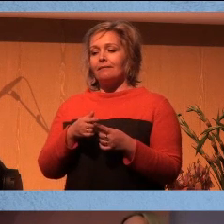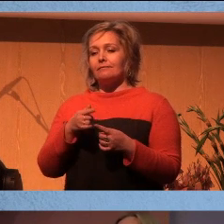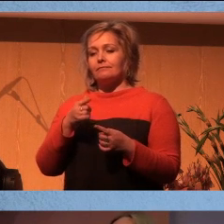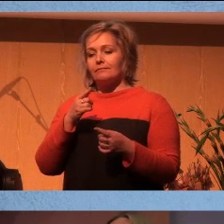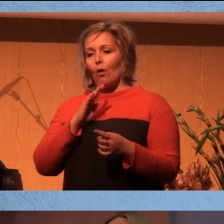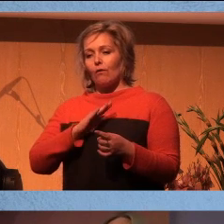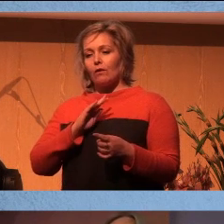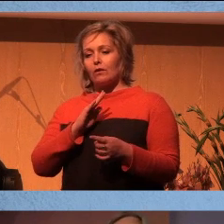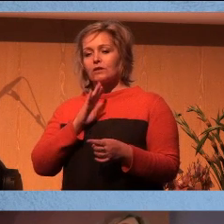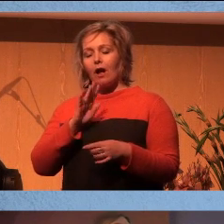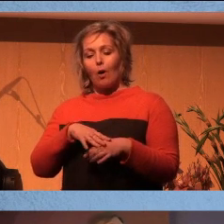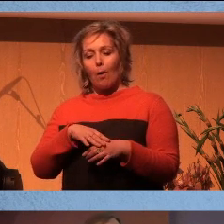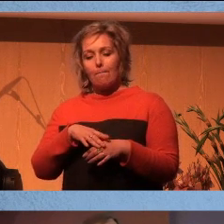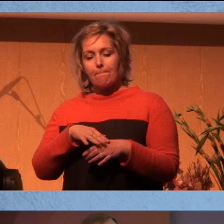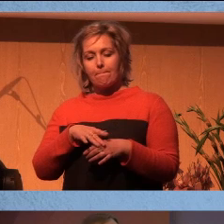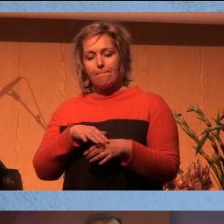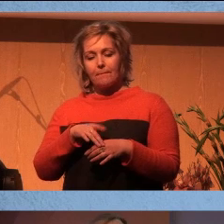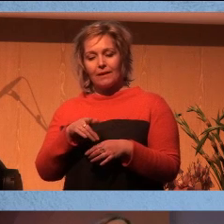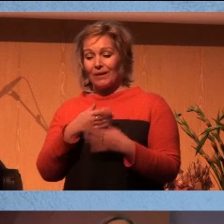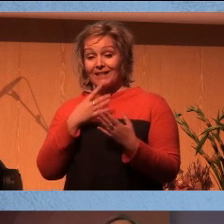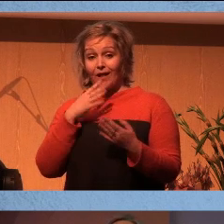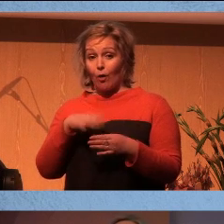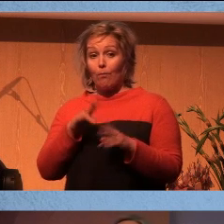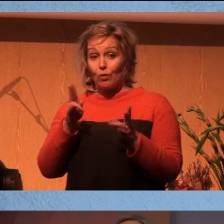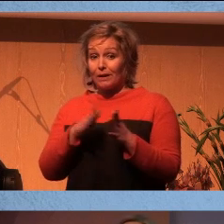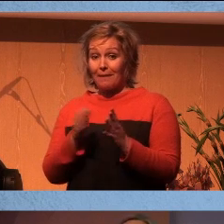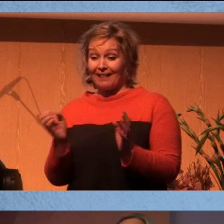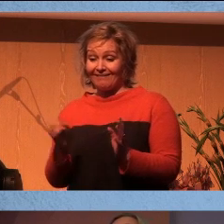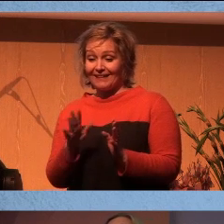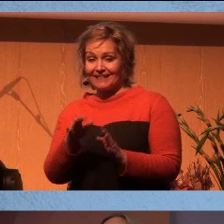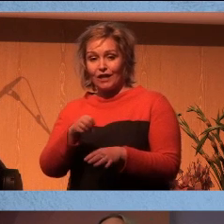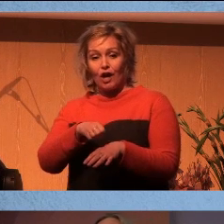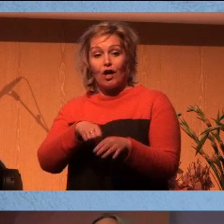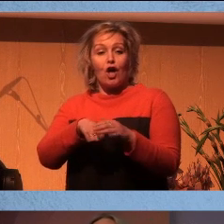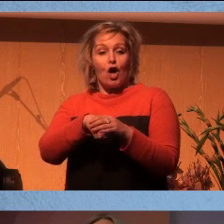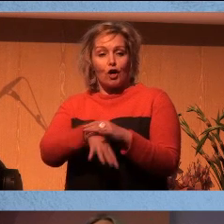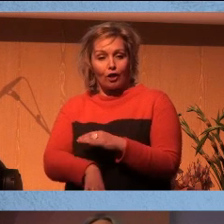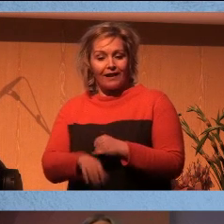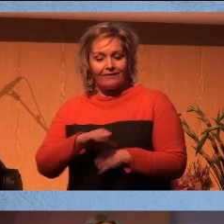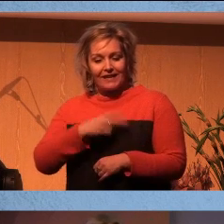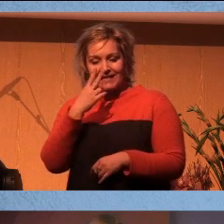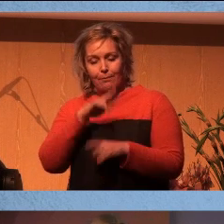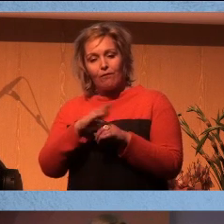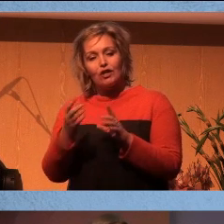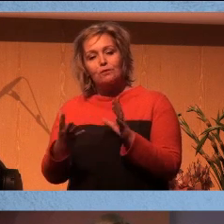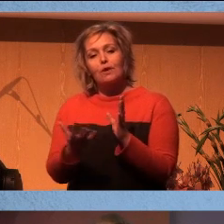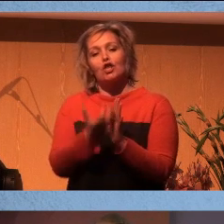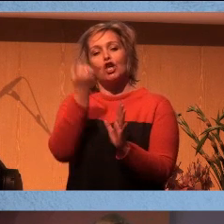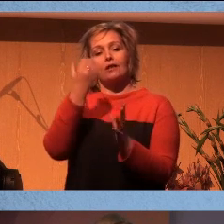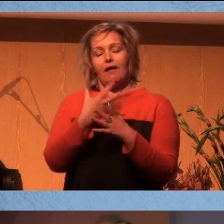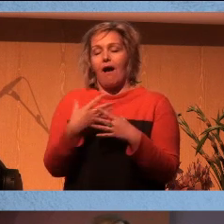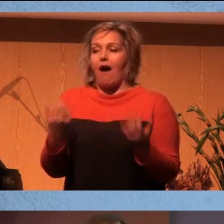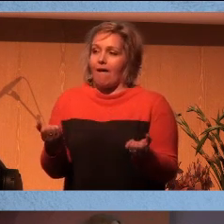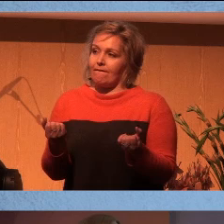å snakke om og ikke snakke om brukermedvirkningens røtter når vi skal se litt på hva som er nytten